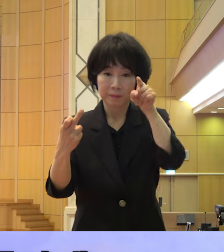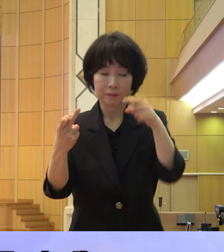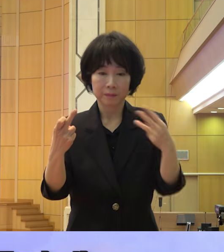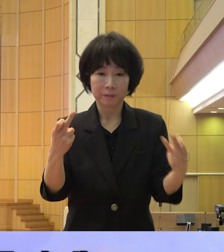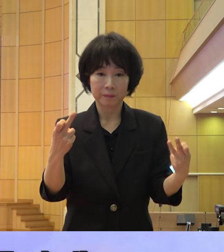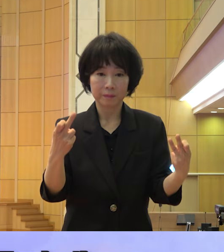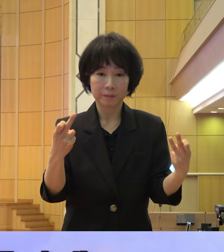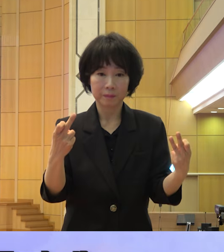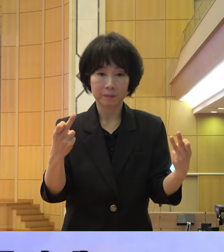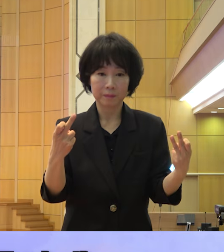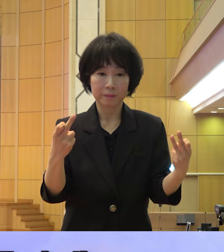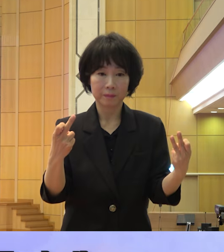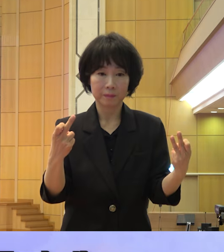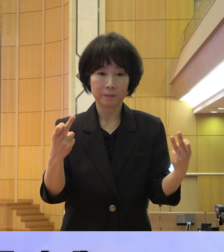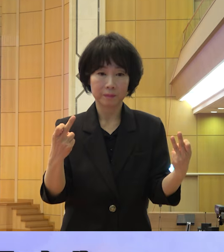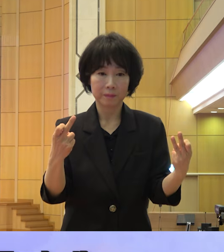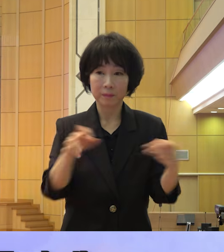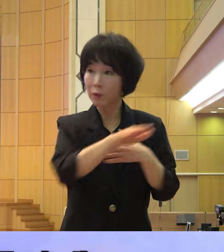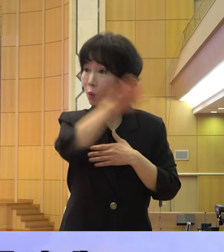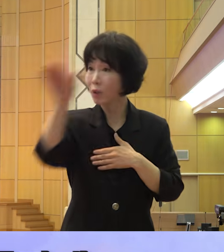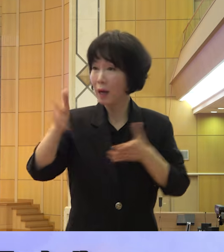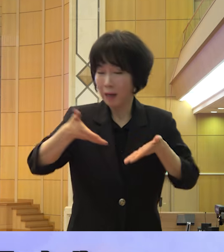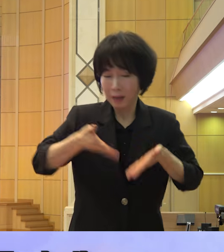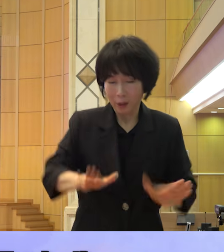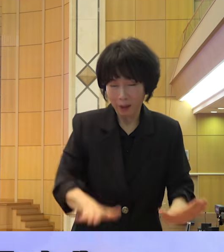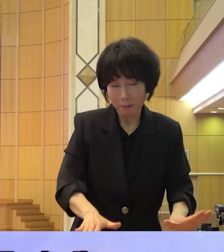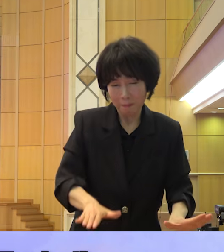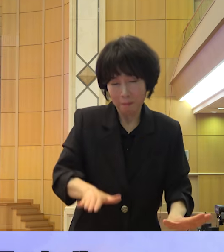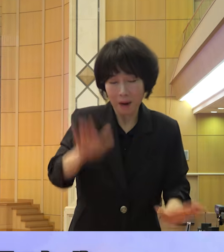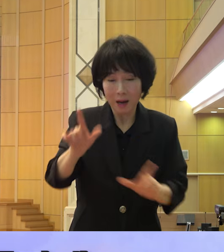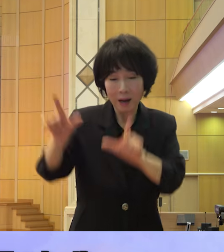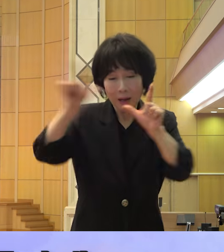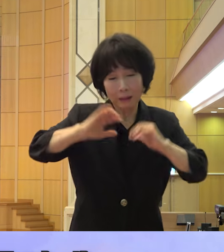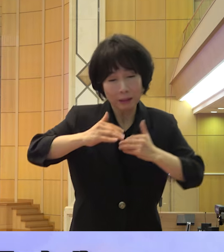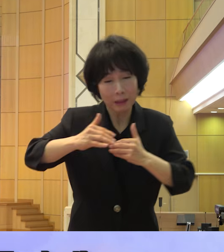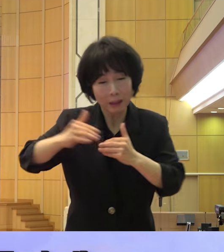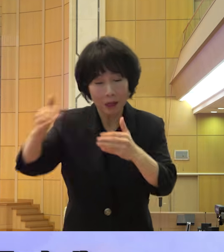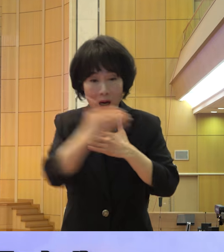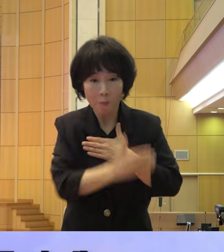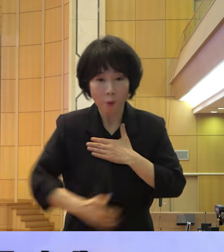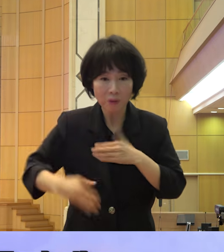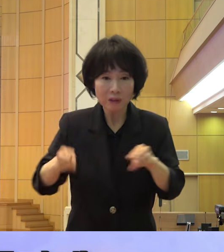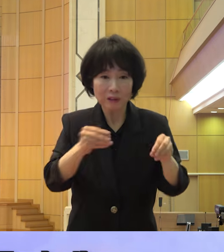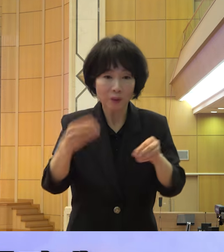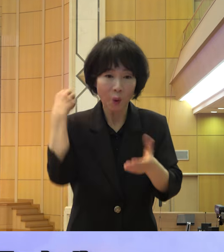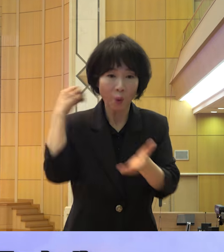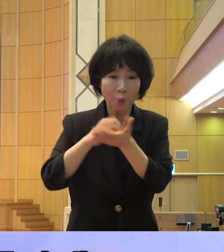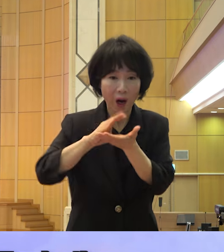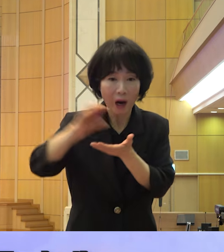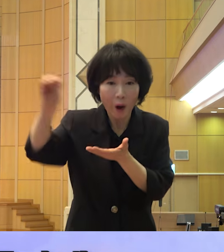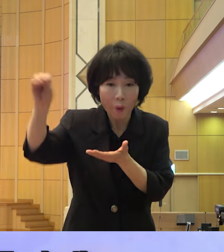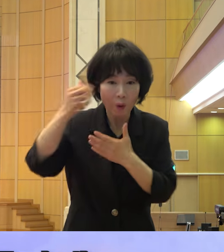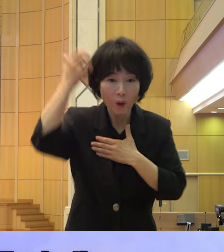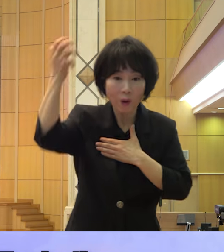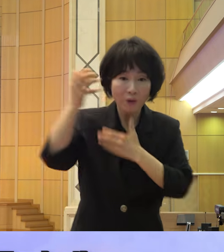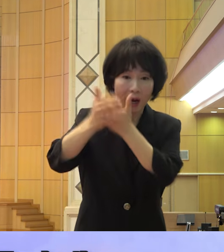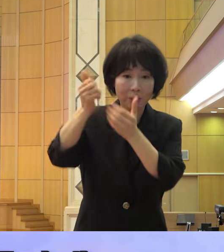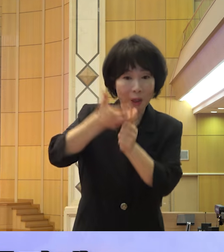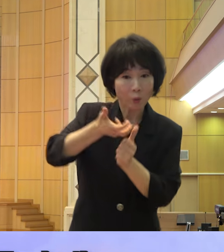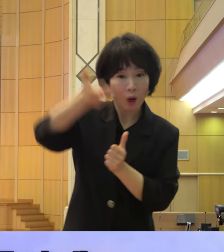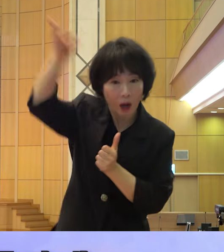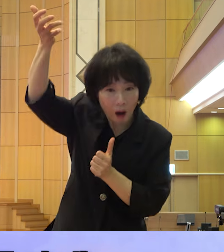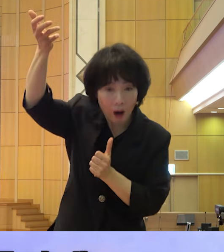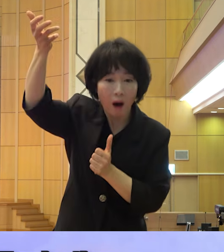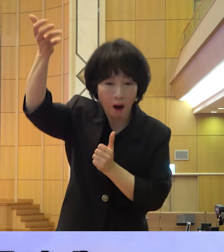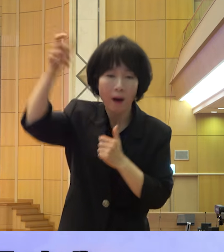다 들었으니, 태어나서 살다가 육체는 흙으로 돌아가고 영은 하나님께로 돌아가는